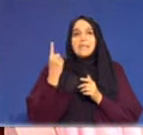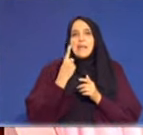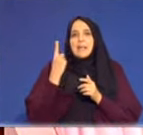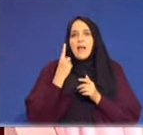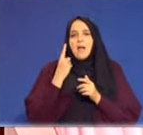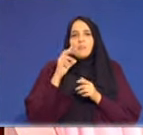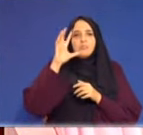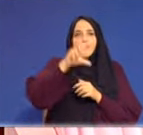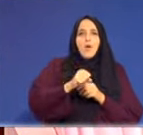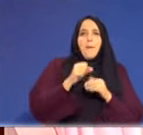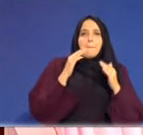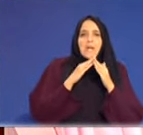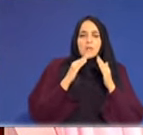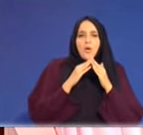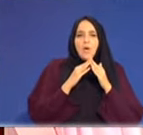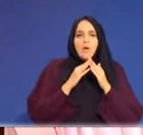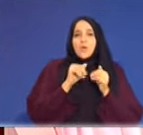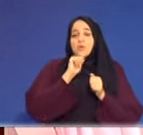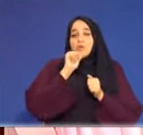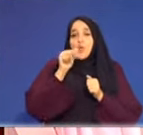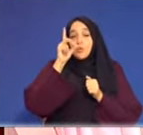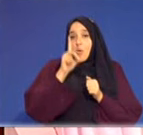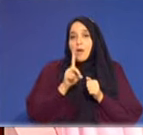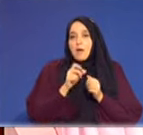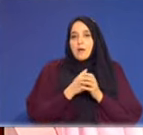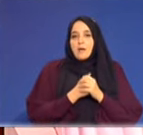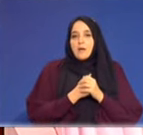أو مكانا بغير وجه حق،